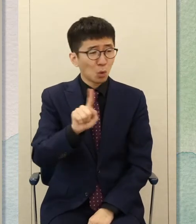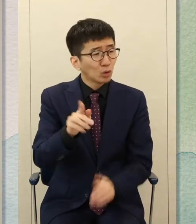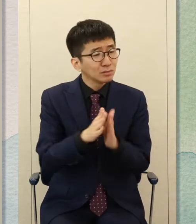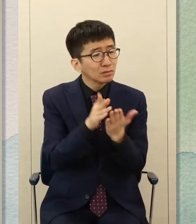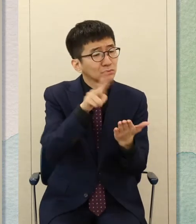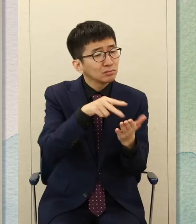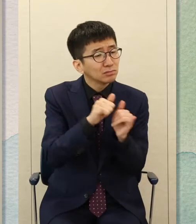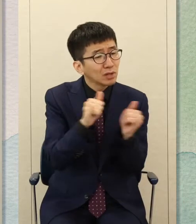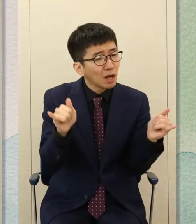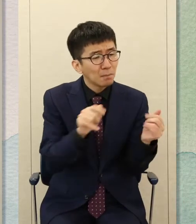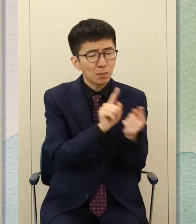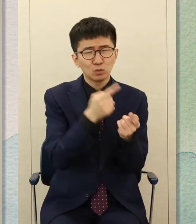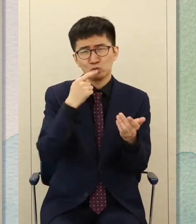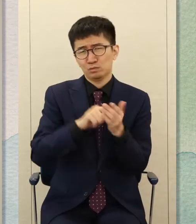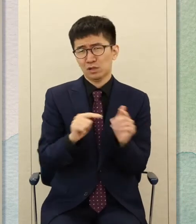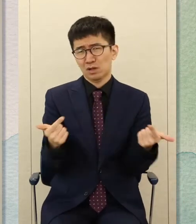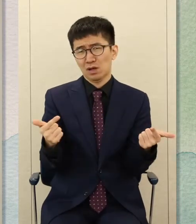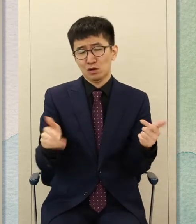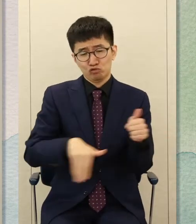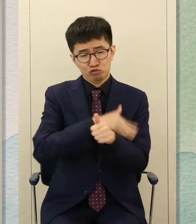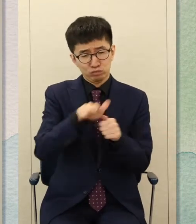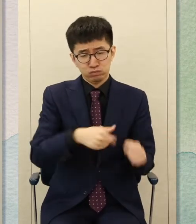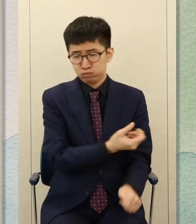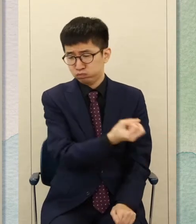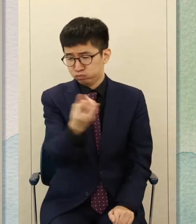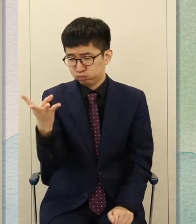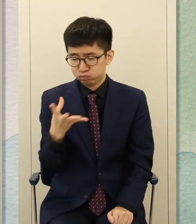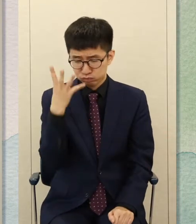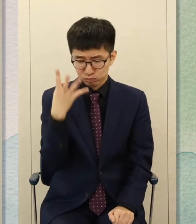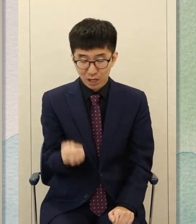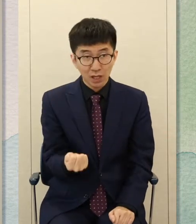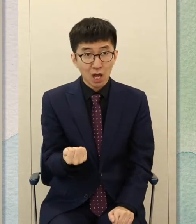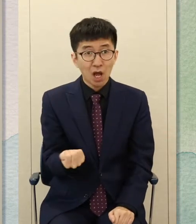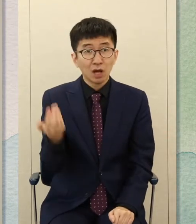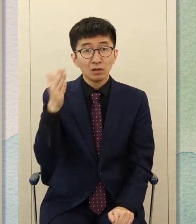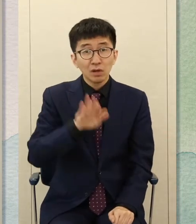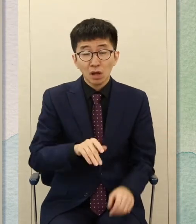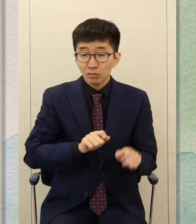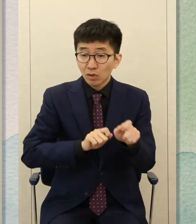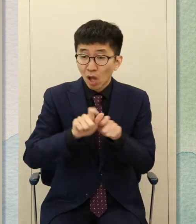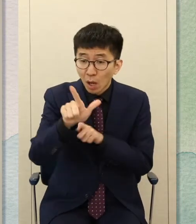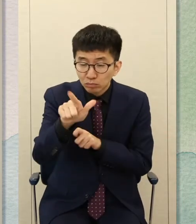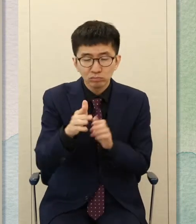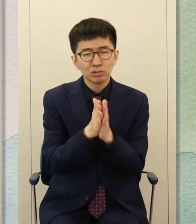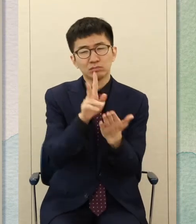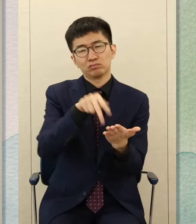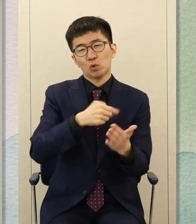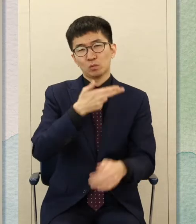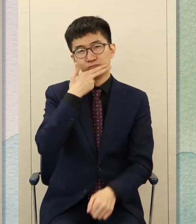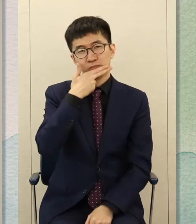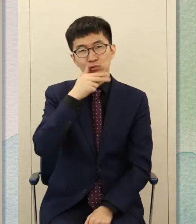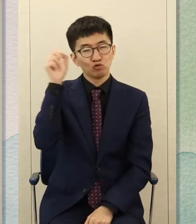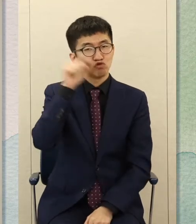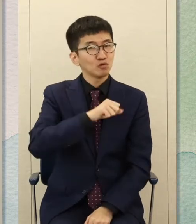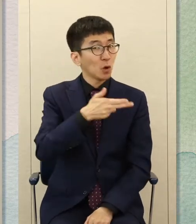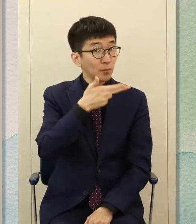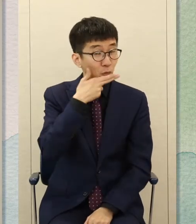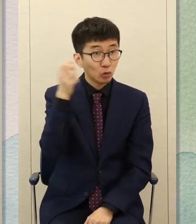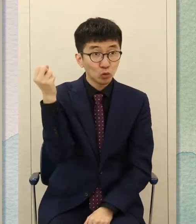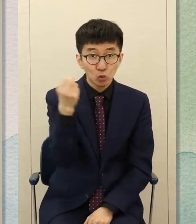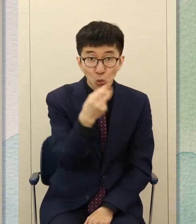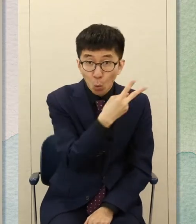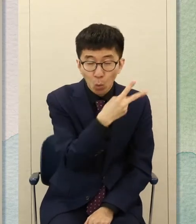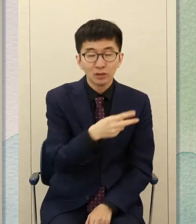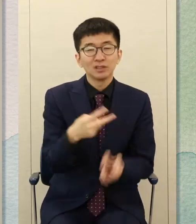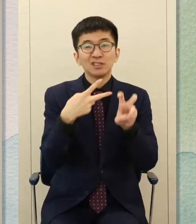예, 흔히 주변에 있을 것 같은데 아까도 얘기했지만 2명에 1명은 책 안 읽는 사람이잖아요, 지금. 예. 그리고 20대를 지나가게